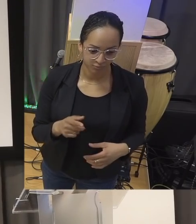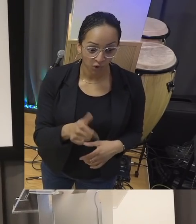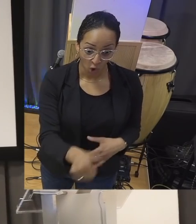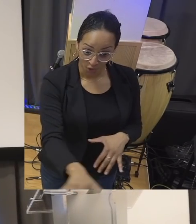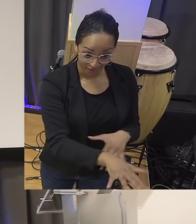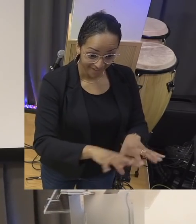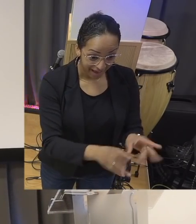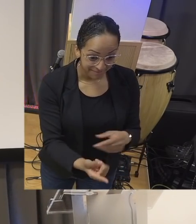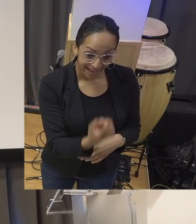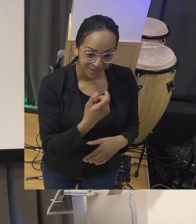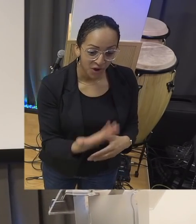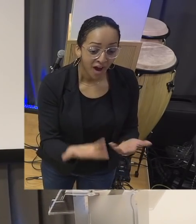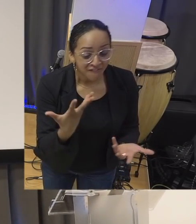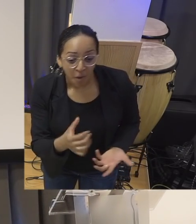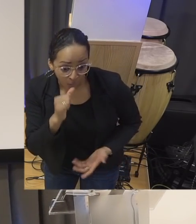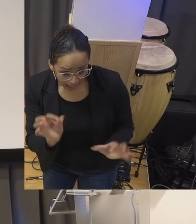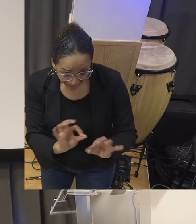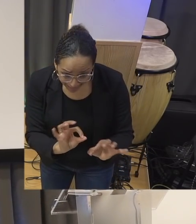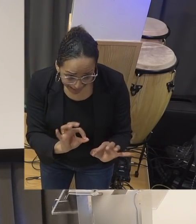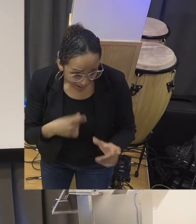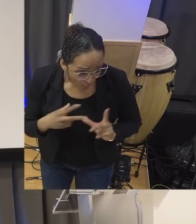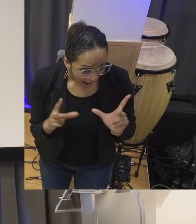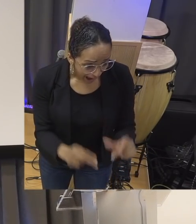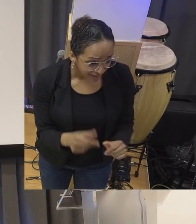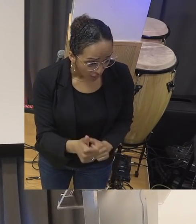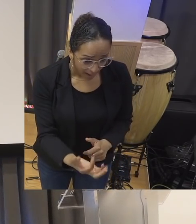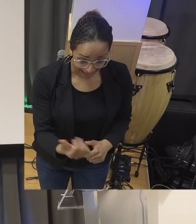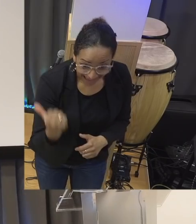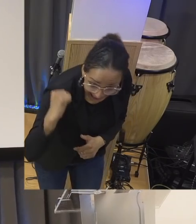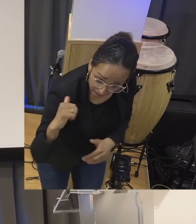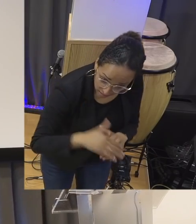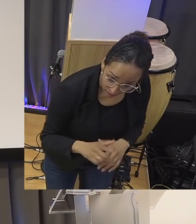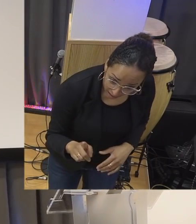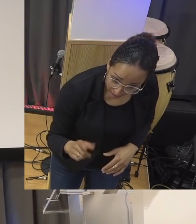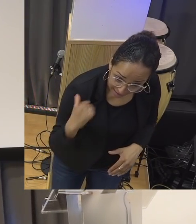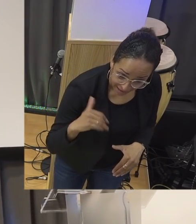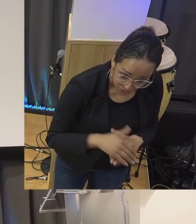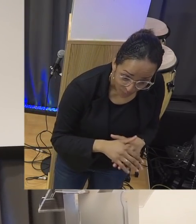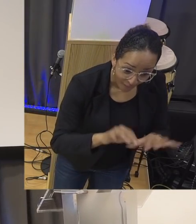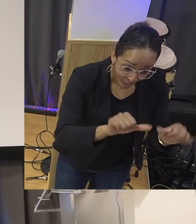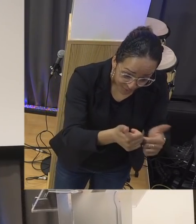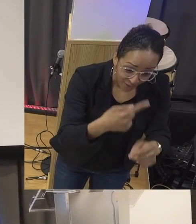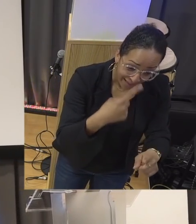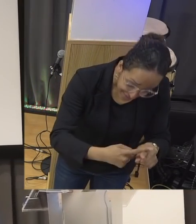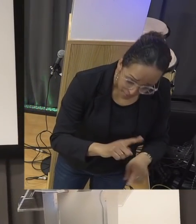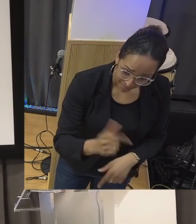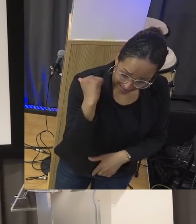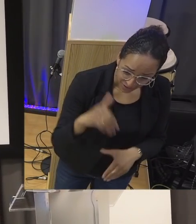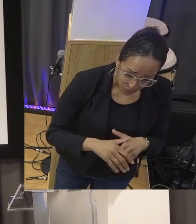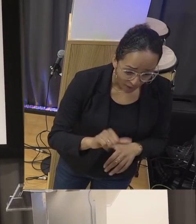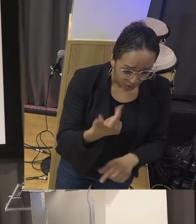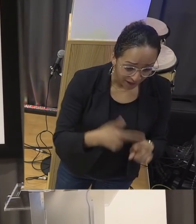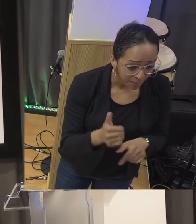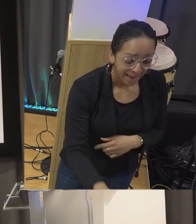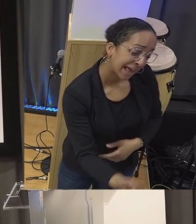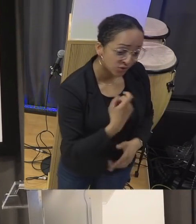posée, même pas ils m'ont offert un verre à dos. Hier soir, hein, 23h, je rentre chez eux, la première question qu'ils